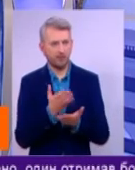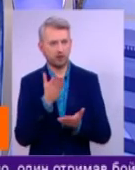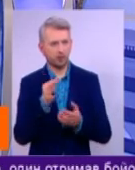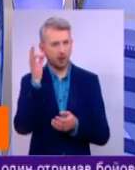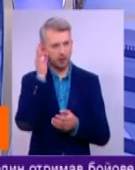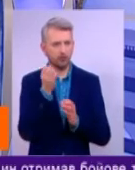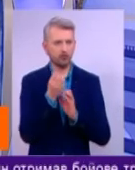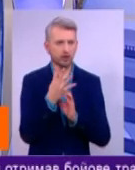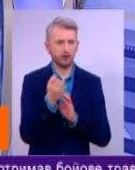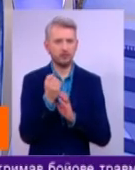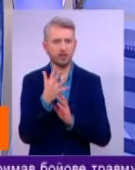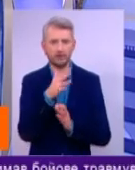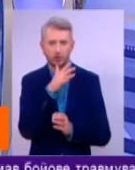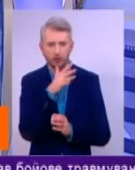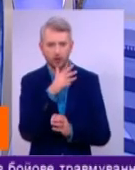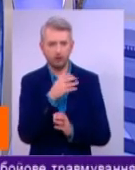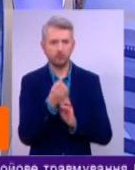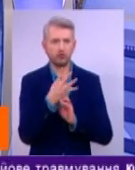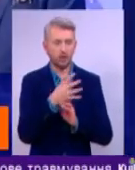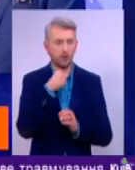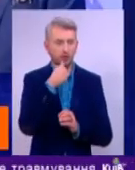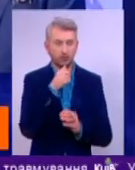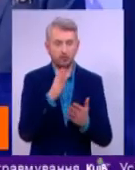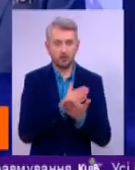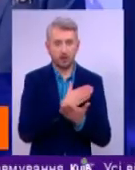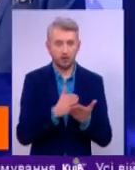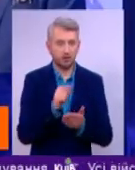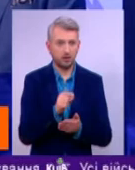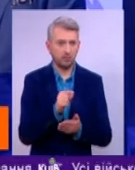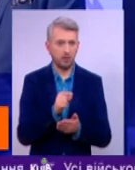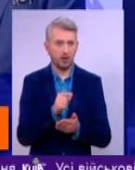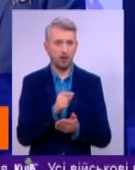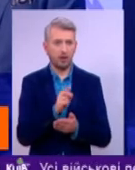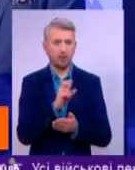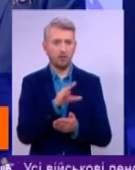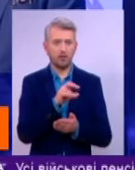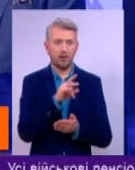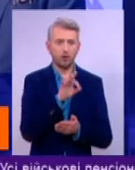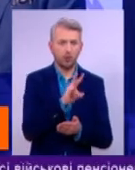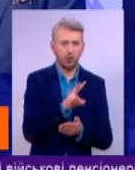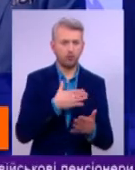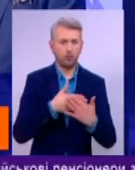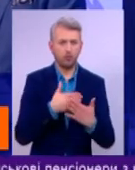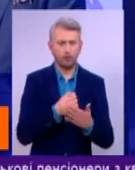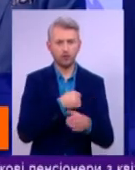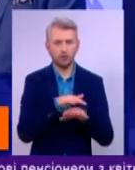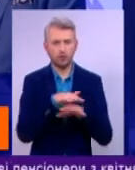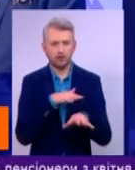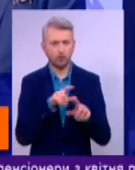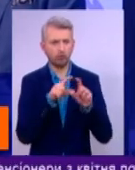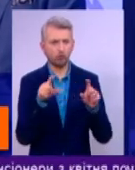згадати 14-15 роки, до 14-ї взагалі там батальйони і добровольчі, і збройних сил, і структур